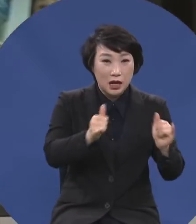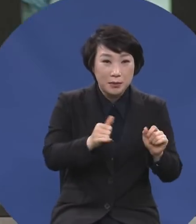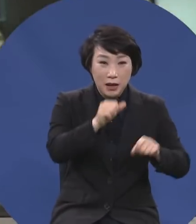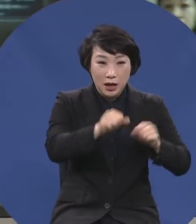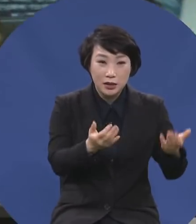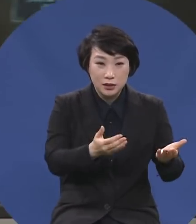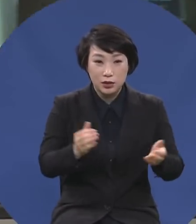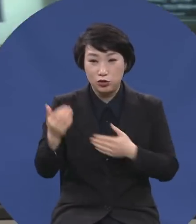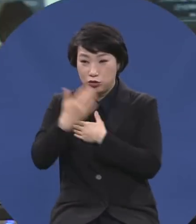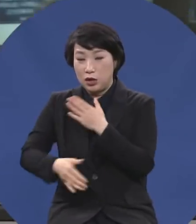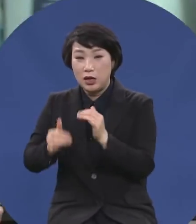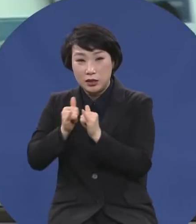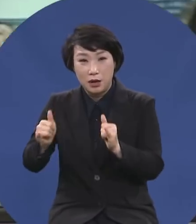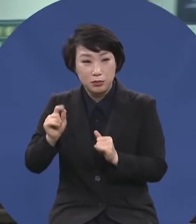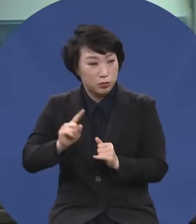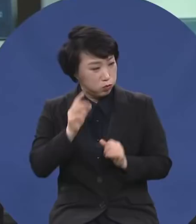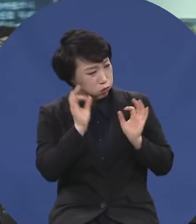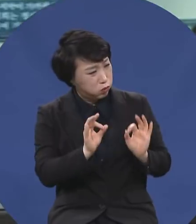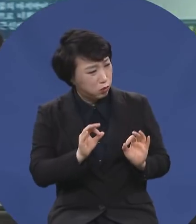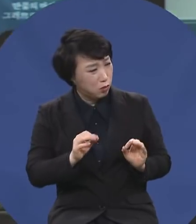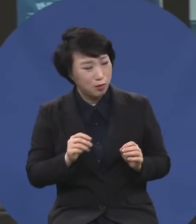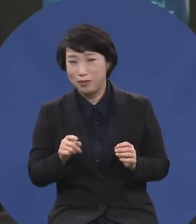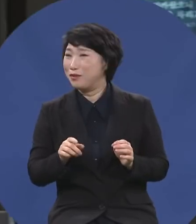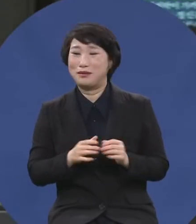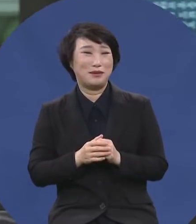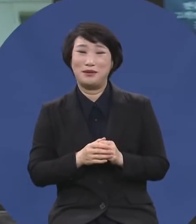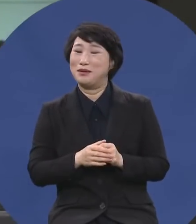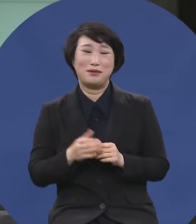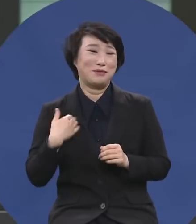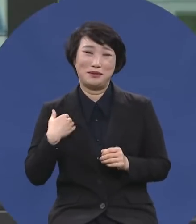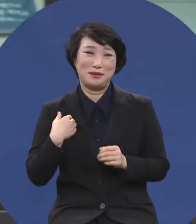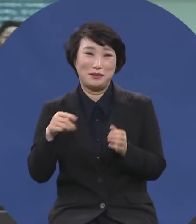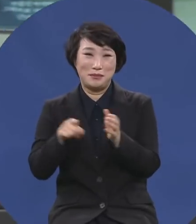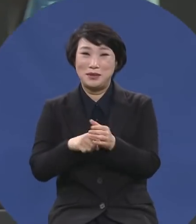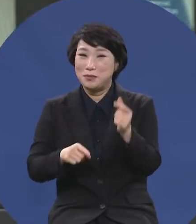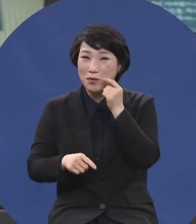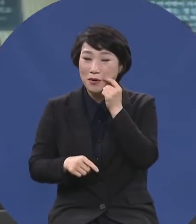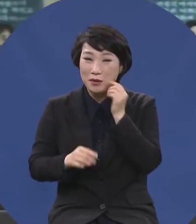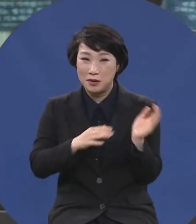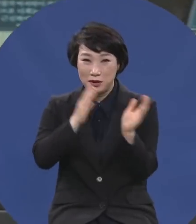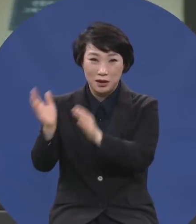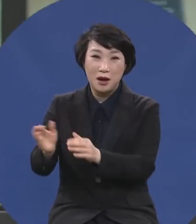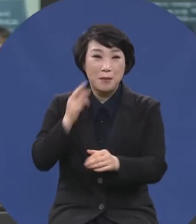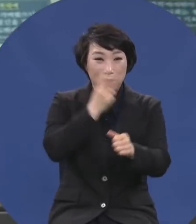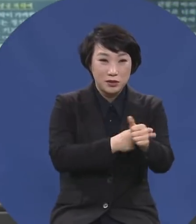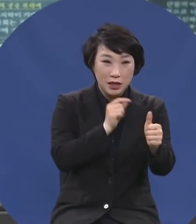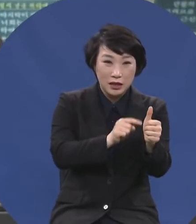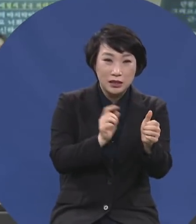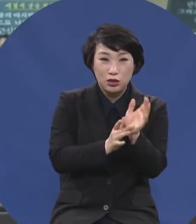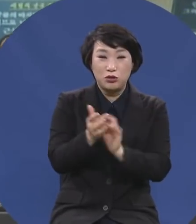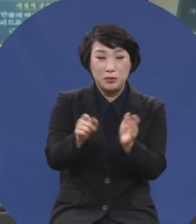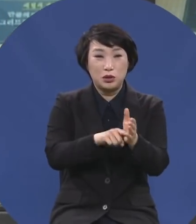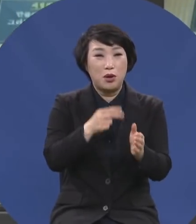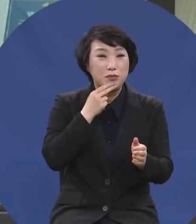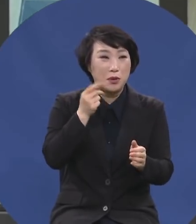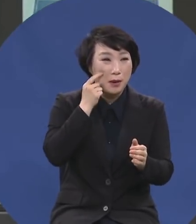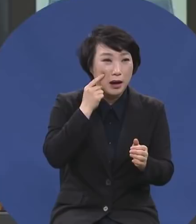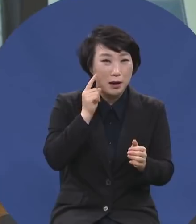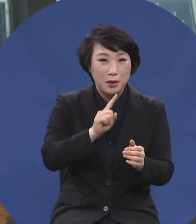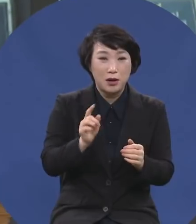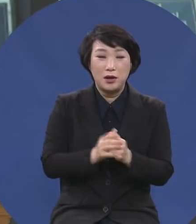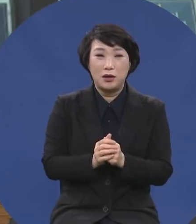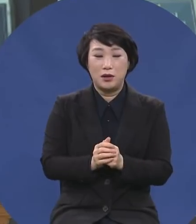바울이 예수를 안 믿었으면 세상에서 호강대강하며 낯빛소리 들어가면서 여러분 사내들이